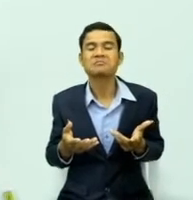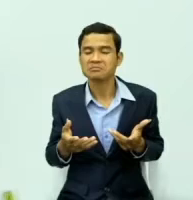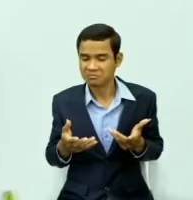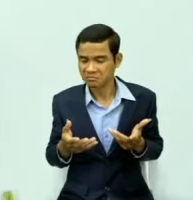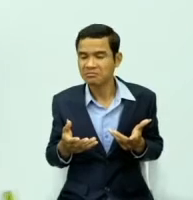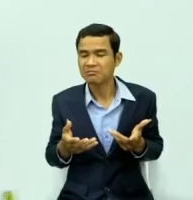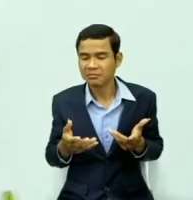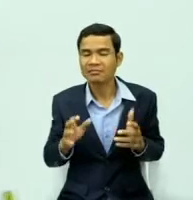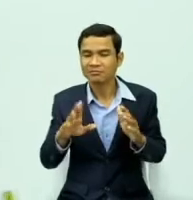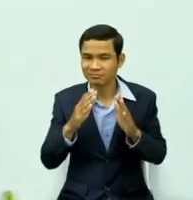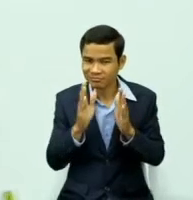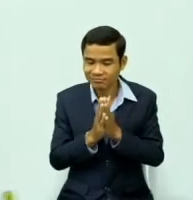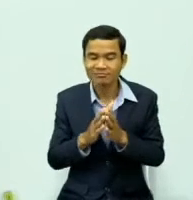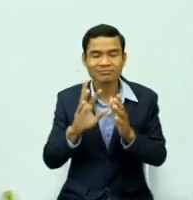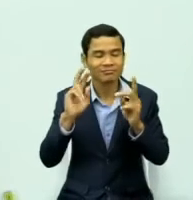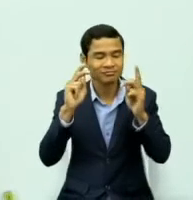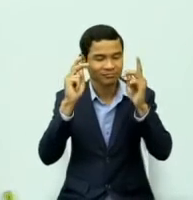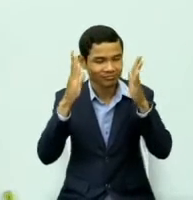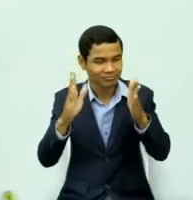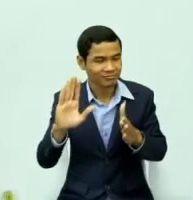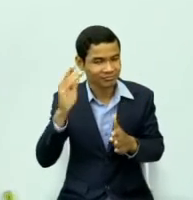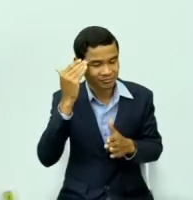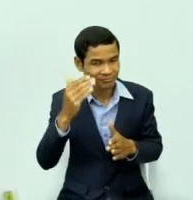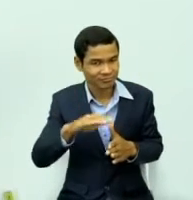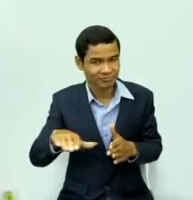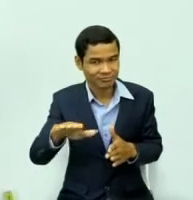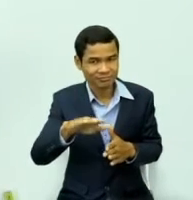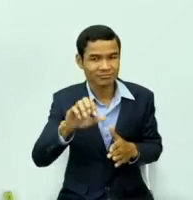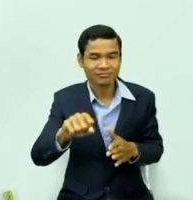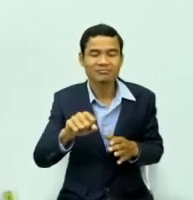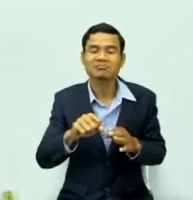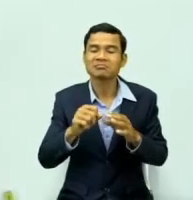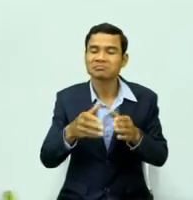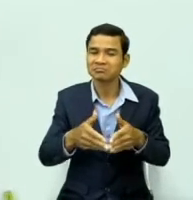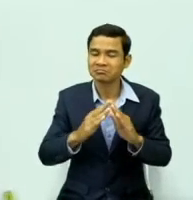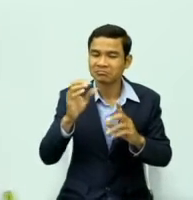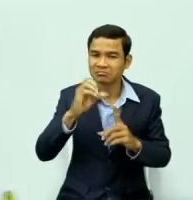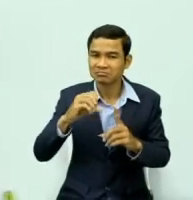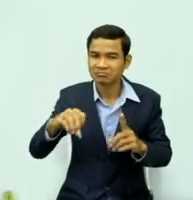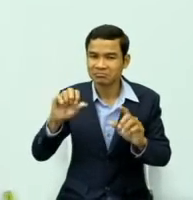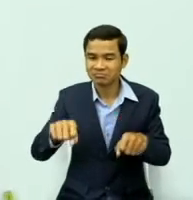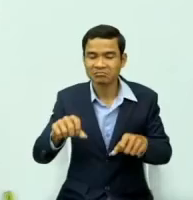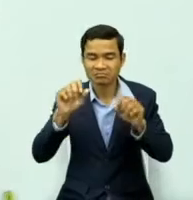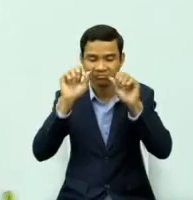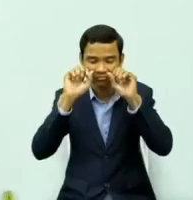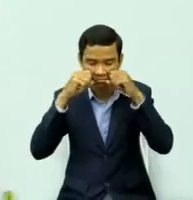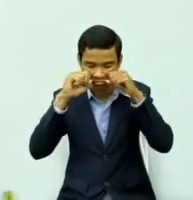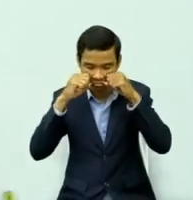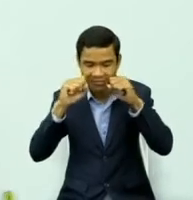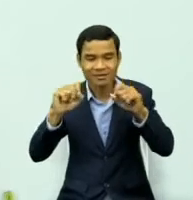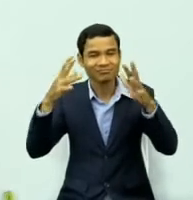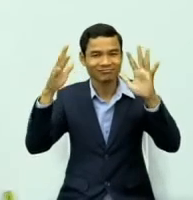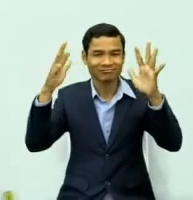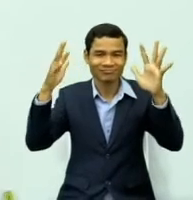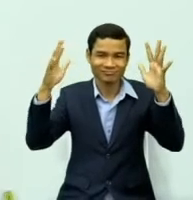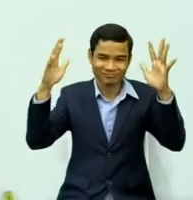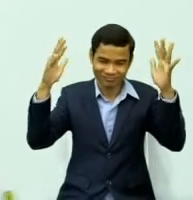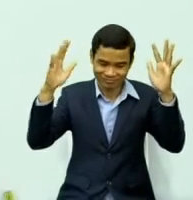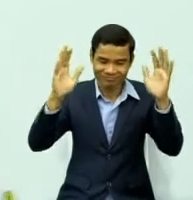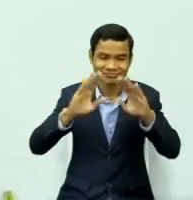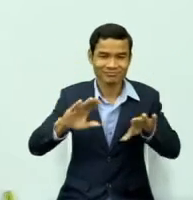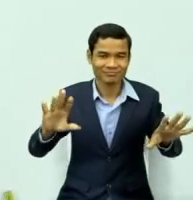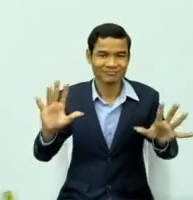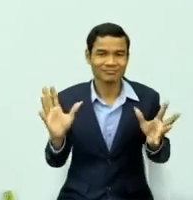chà ô con tặng ở khăn này này cứ sừng cầm ta con phải có chị ách bằng cách là ba chữ muối bị nghe con đi ba này con á tẹt đại bỏ xa to tiền ở khăn